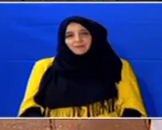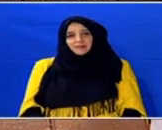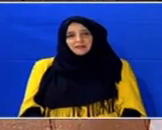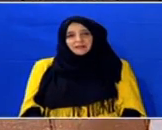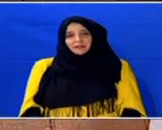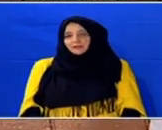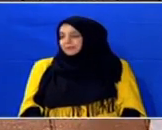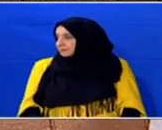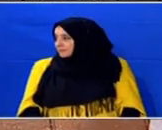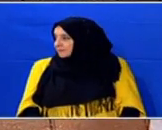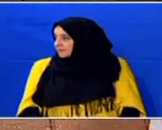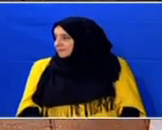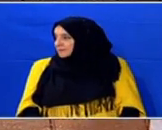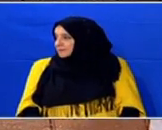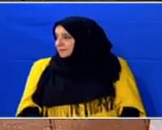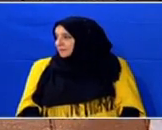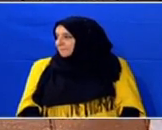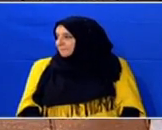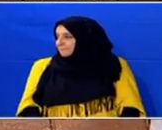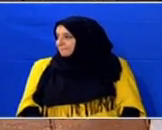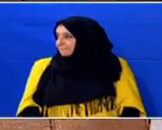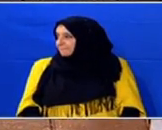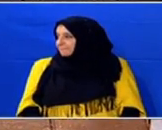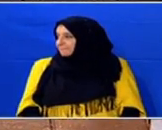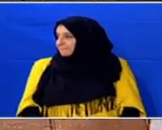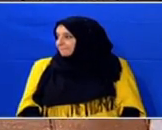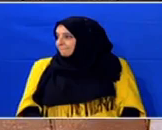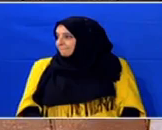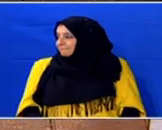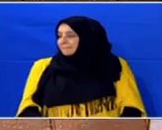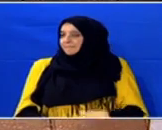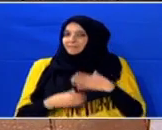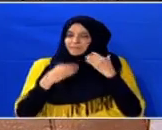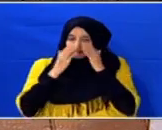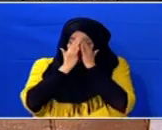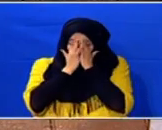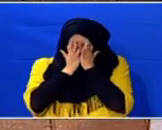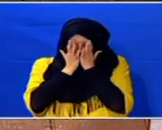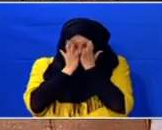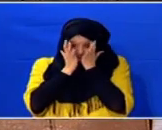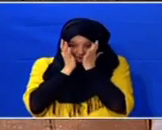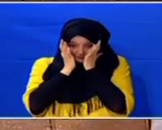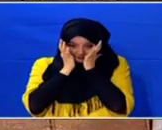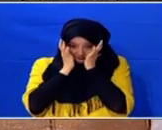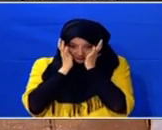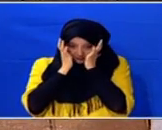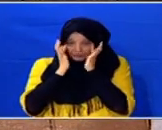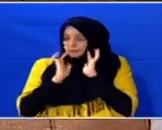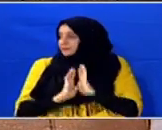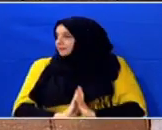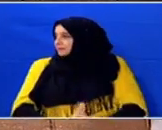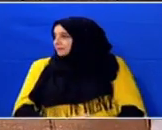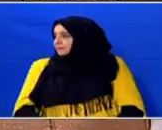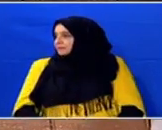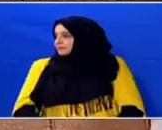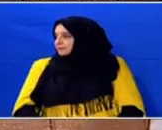والتعويضات، إلا إذا ثبت الدليل الذي يحدد ذلك